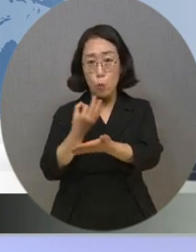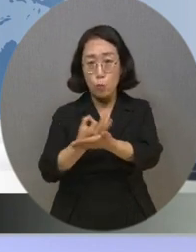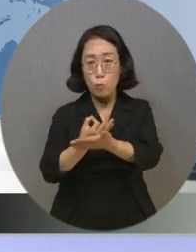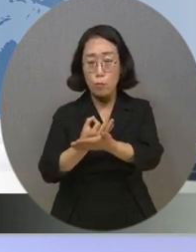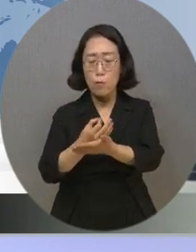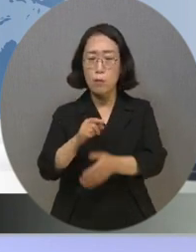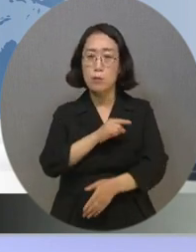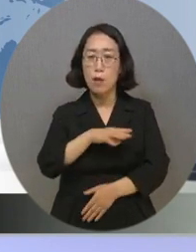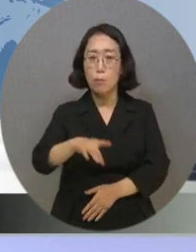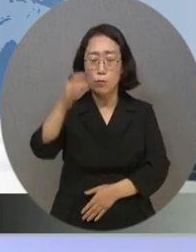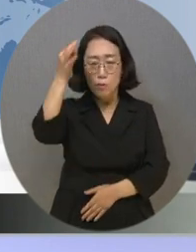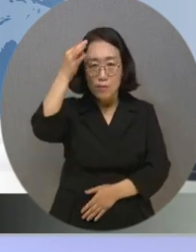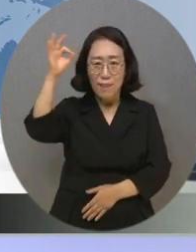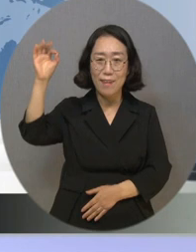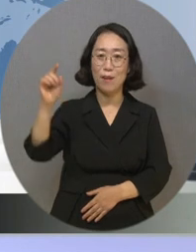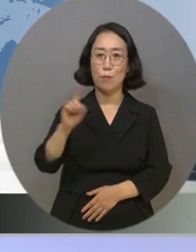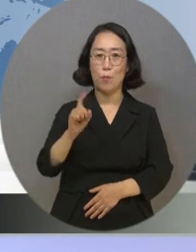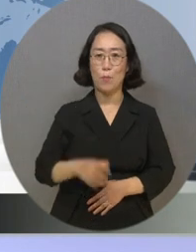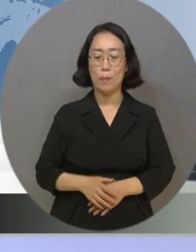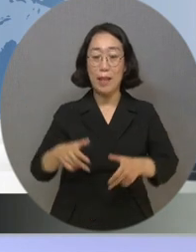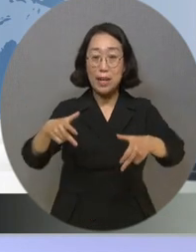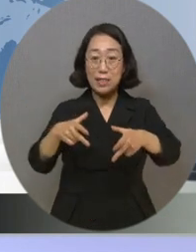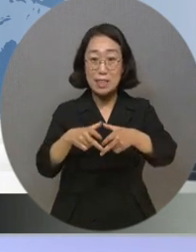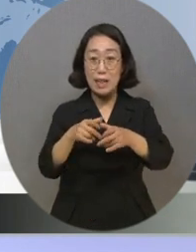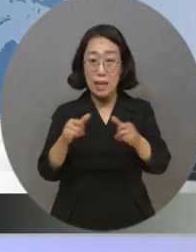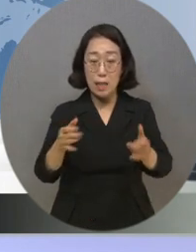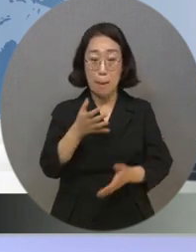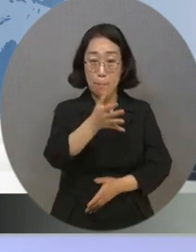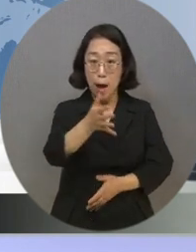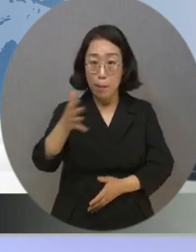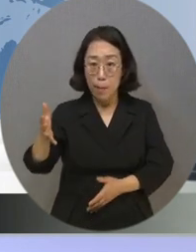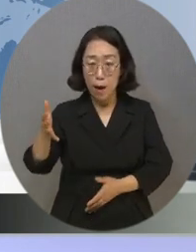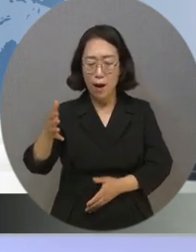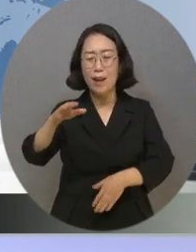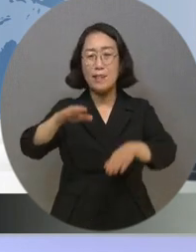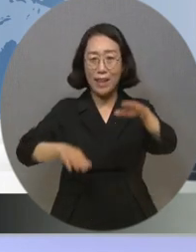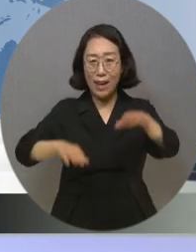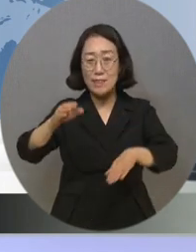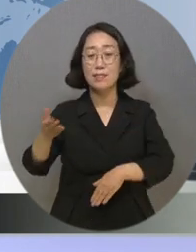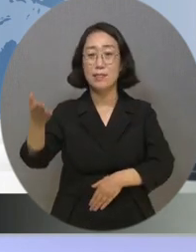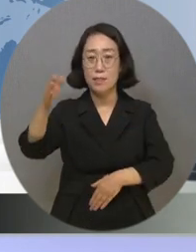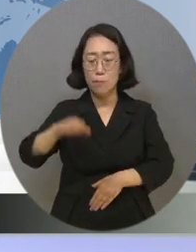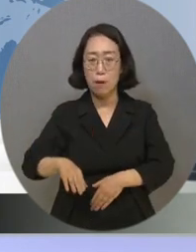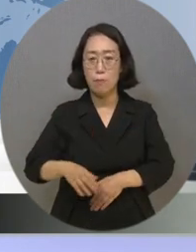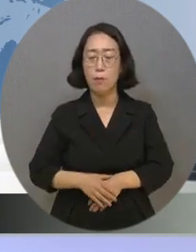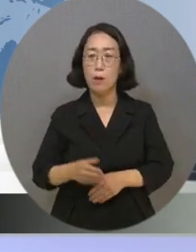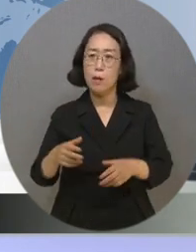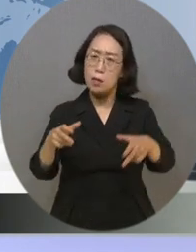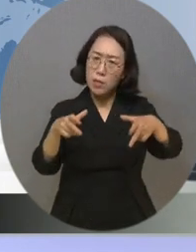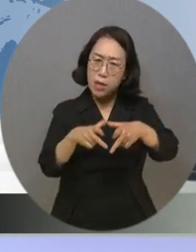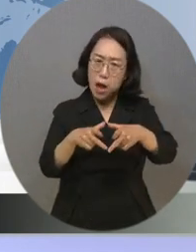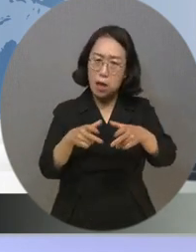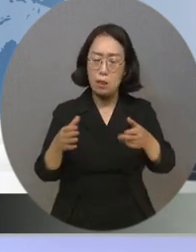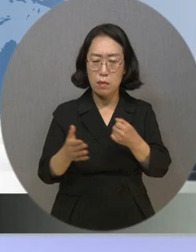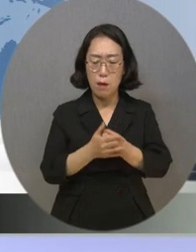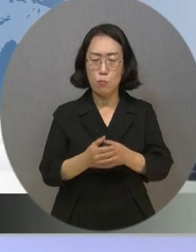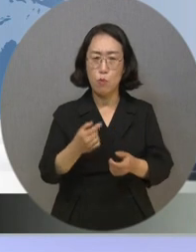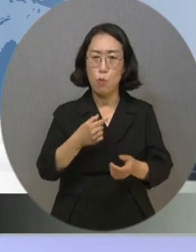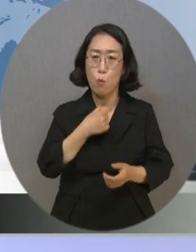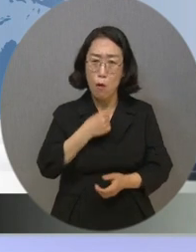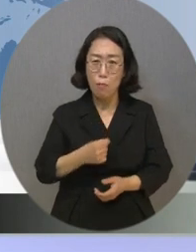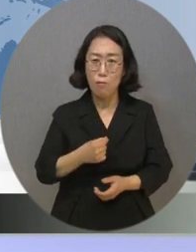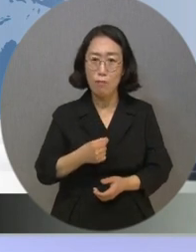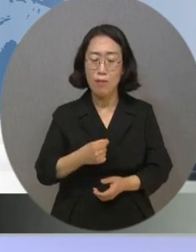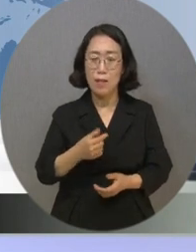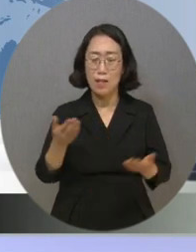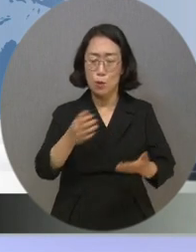무엇이 가장 먼저 떠오르시나요? 장애의 유형, 정도에 따라 다르겠지만 장애를 이유로 희망하는 일자리를 갖는 데